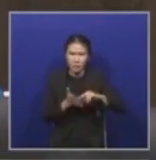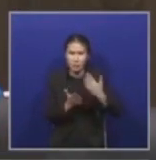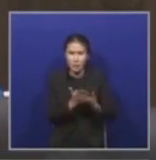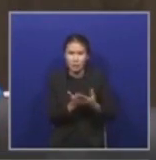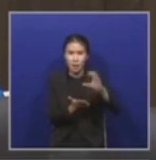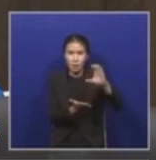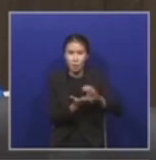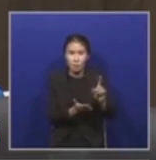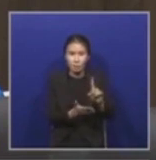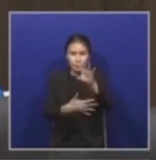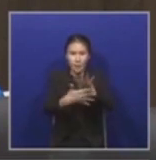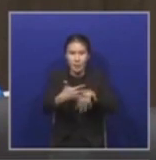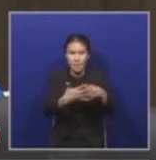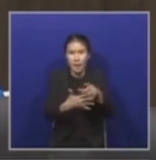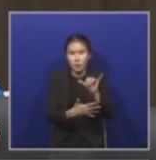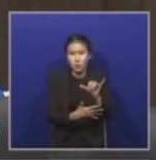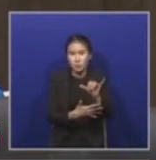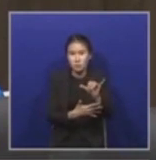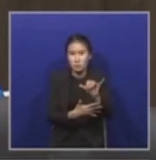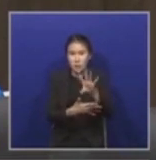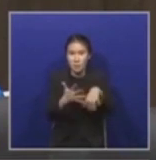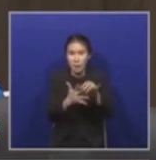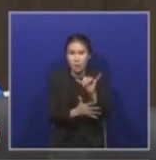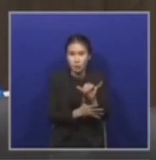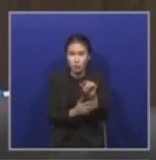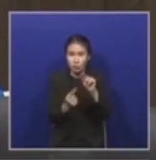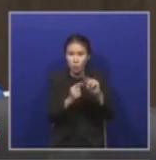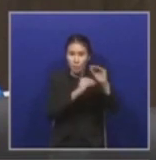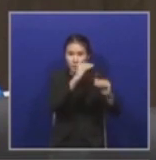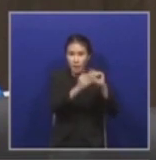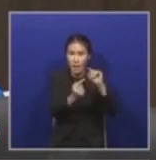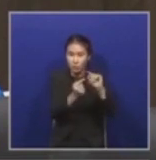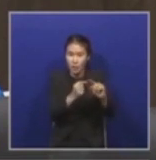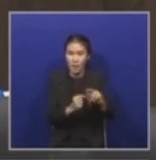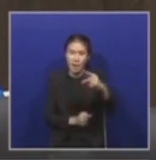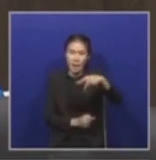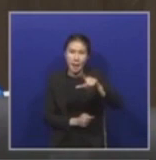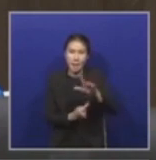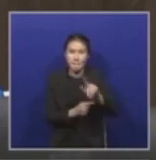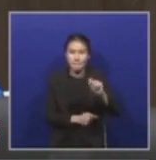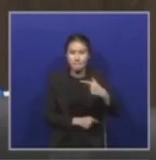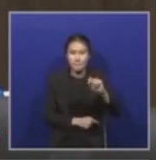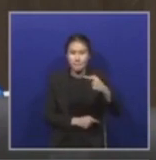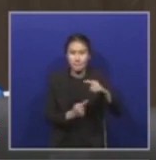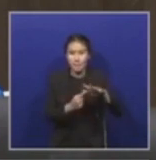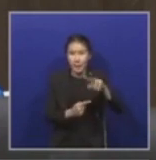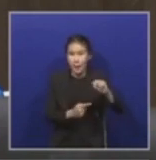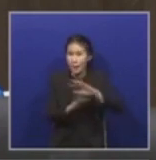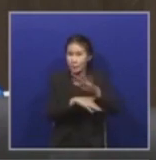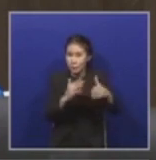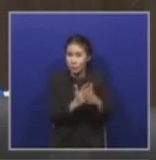ะแผนยุทธศาสตร์ในการพัฒนาและความมั่นคงทางพลังงานเป็นจำนวนเงินทั้งหมด